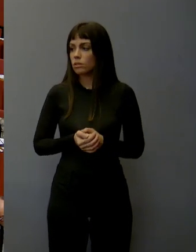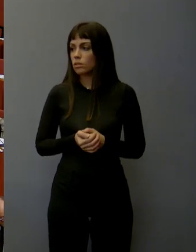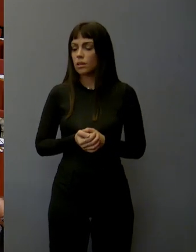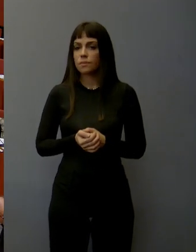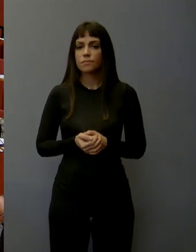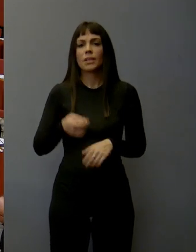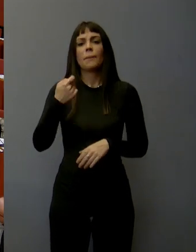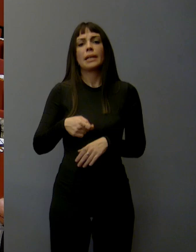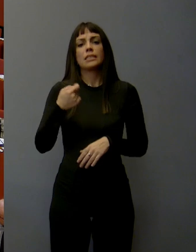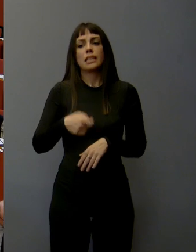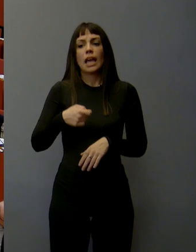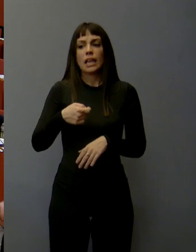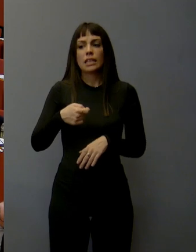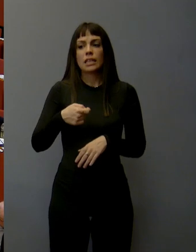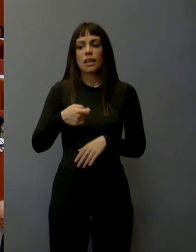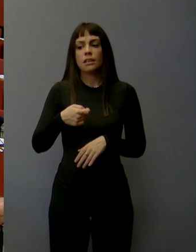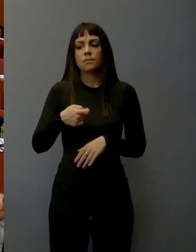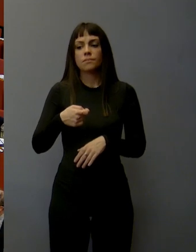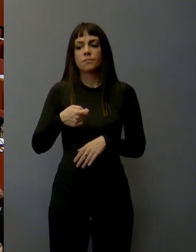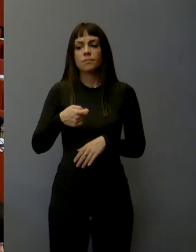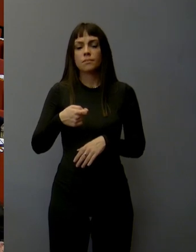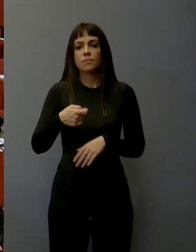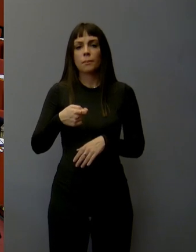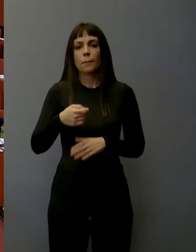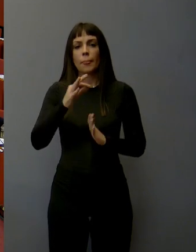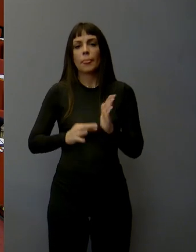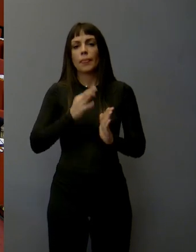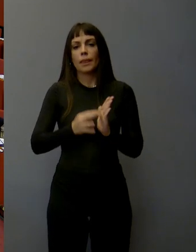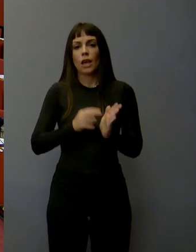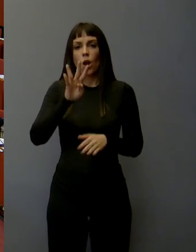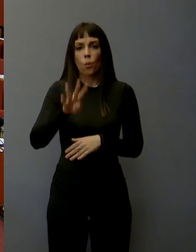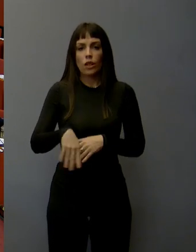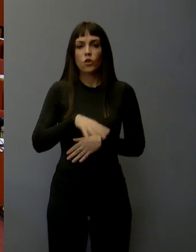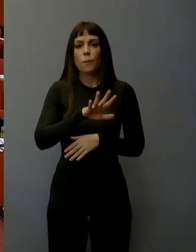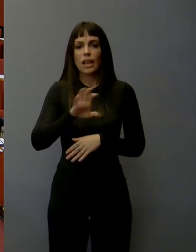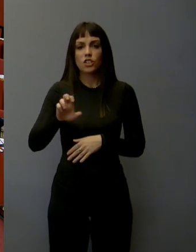presidente il l'edigi 4.534